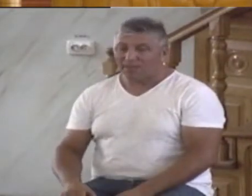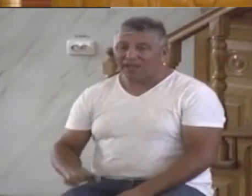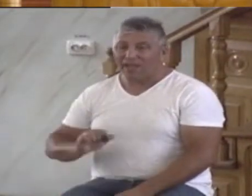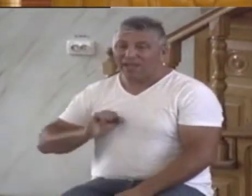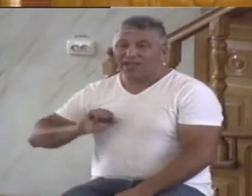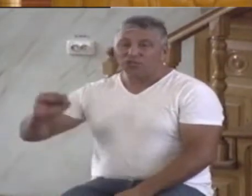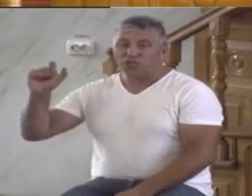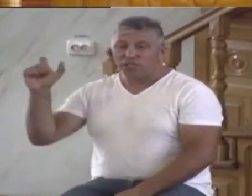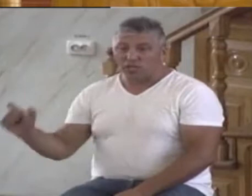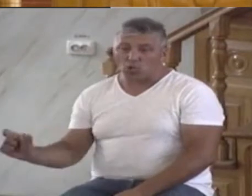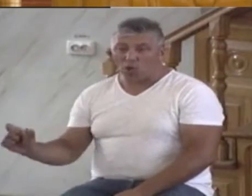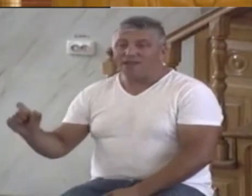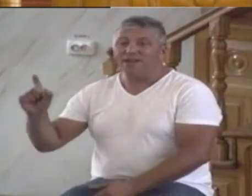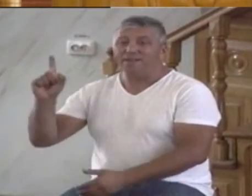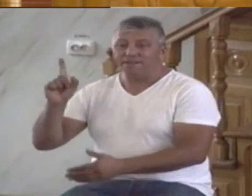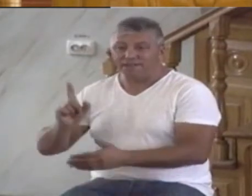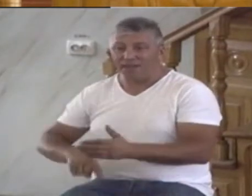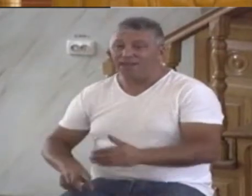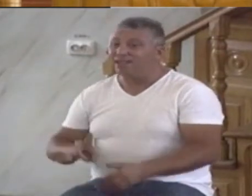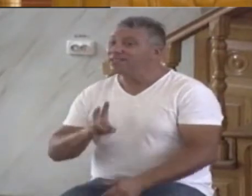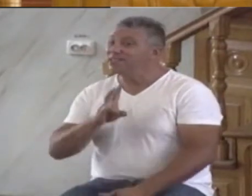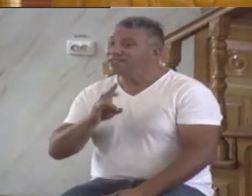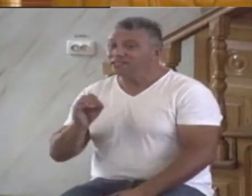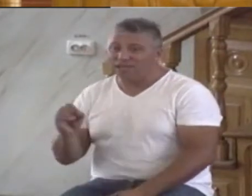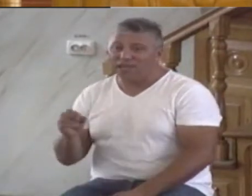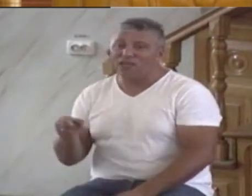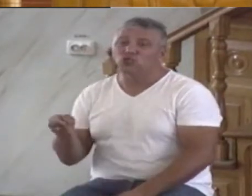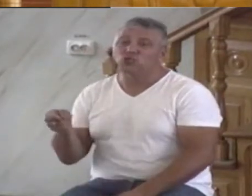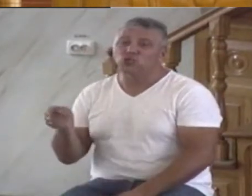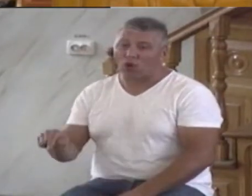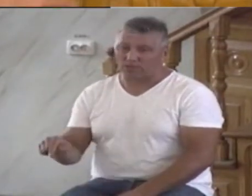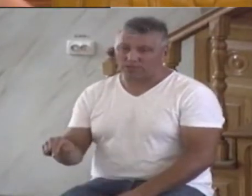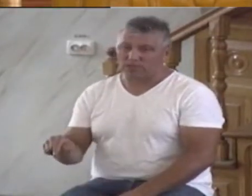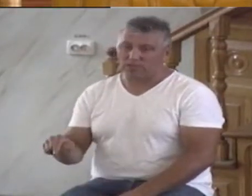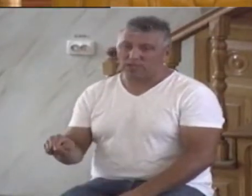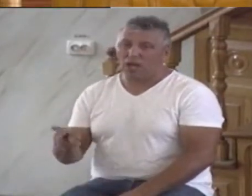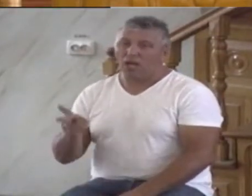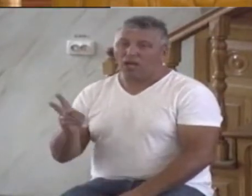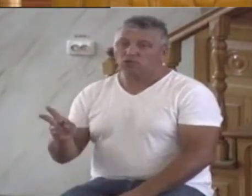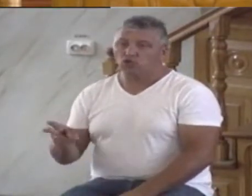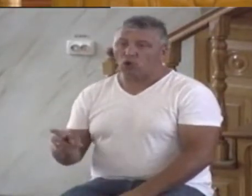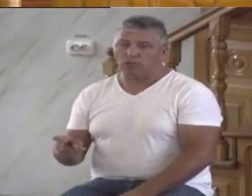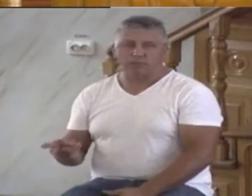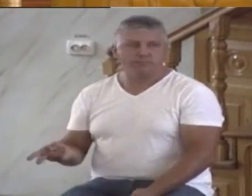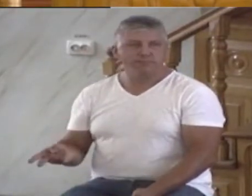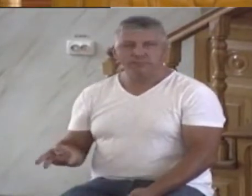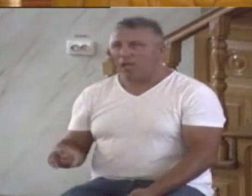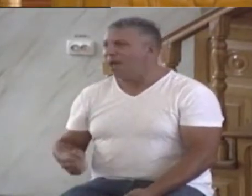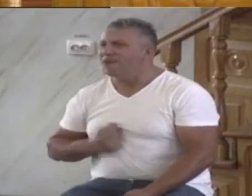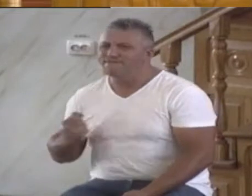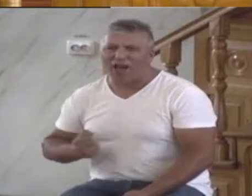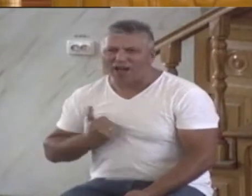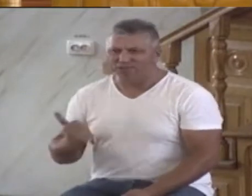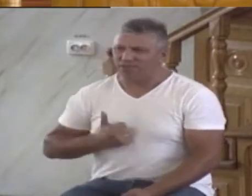Герой веры – это не тот, кто демонстрирует знамения и чудеса,